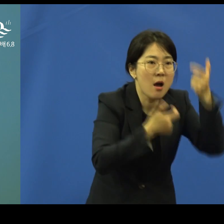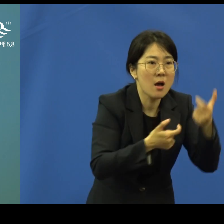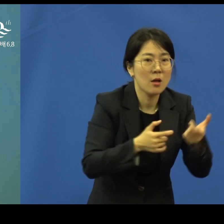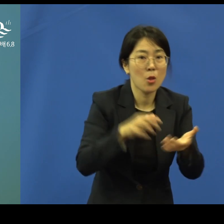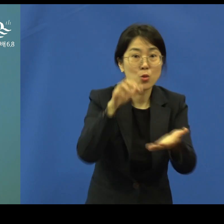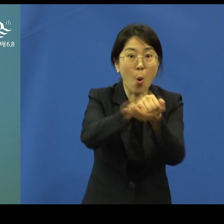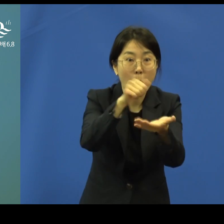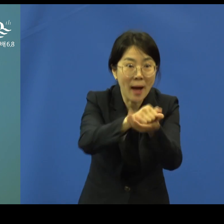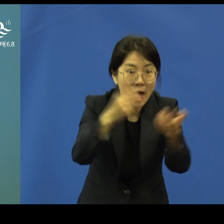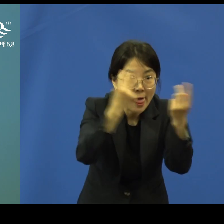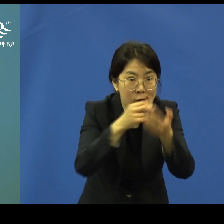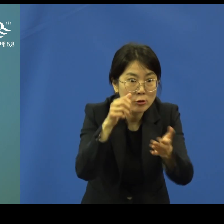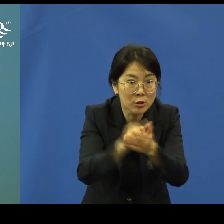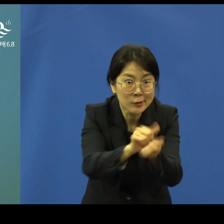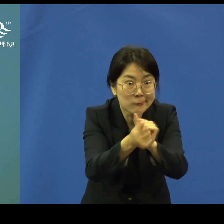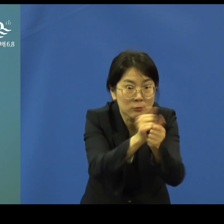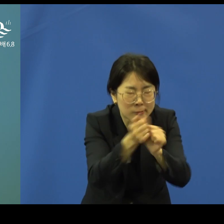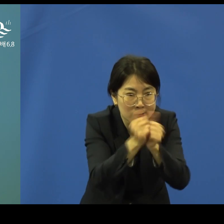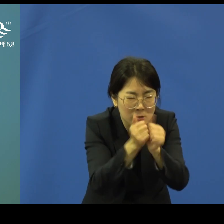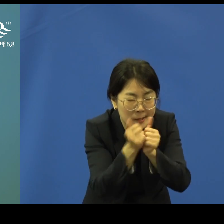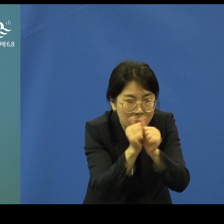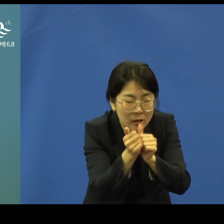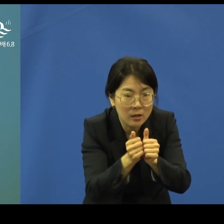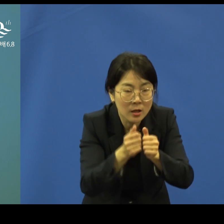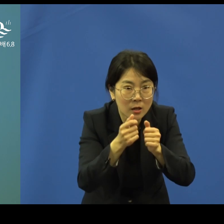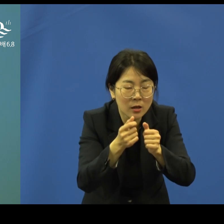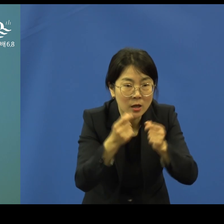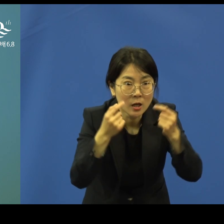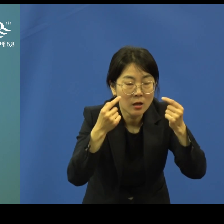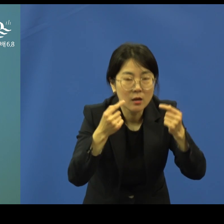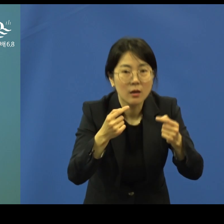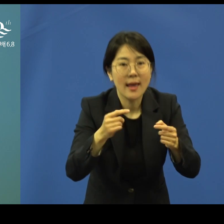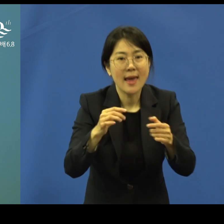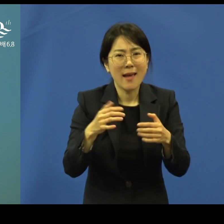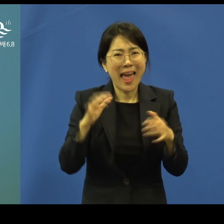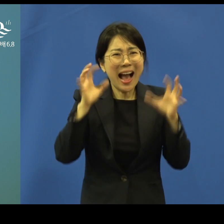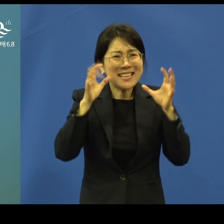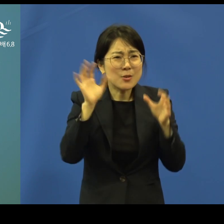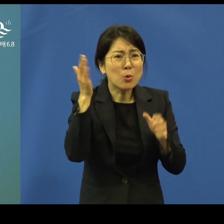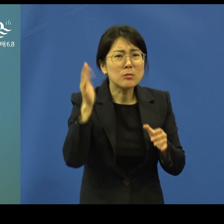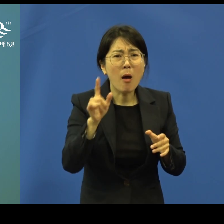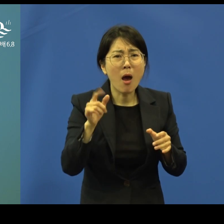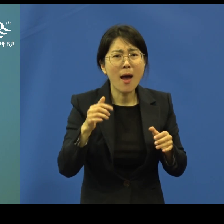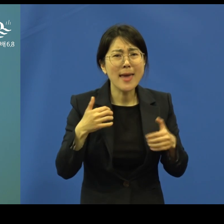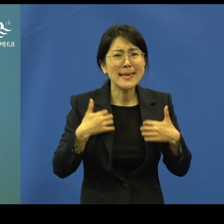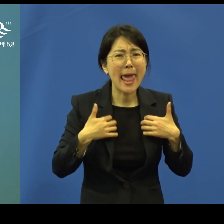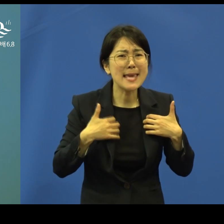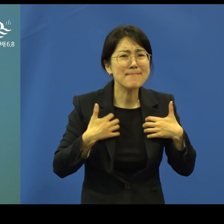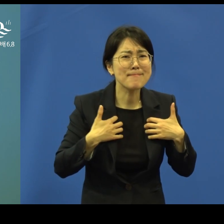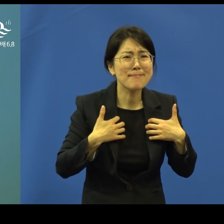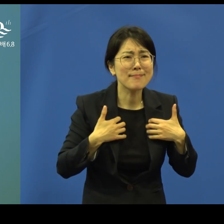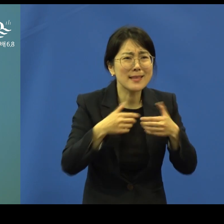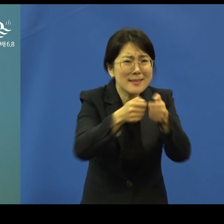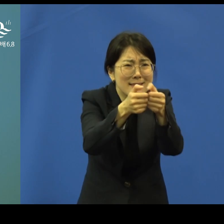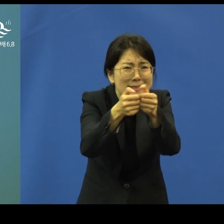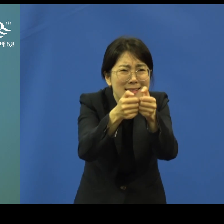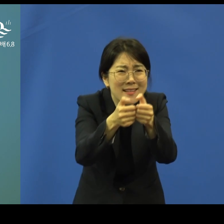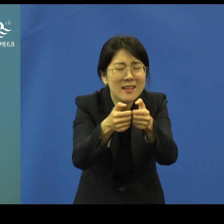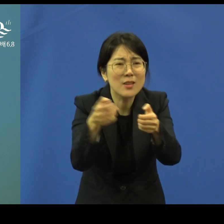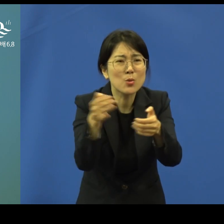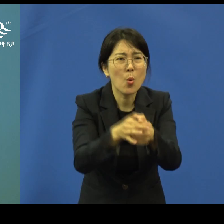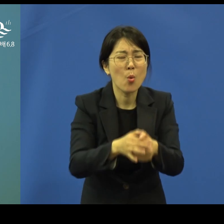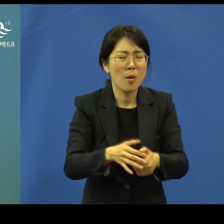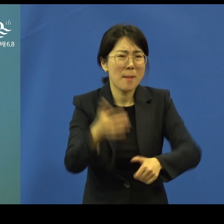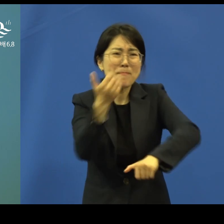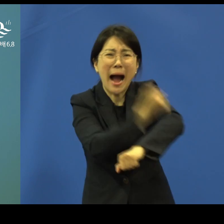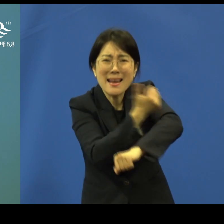도박에, 주식에, 게임에, 아이들은 마약에, 성에